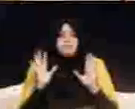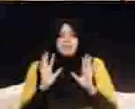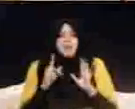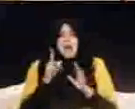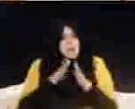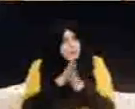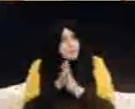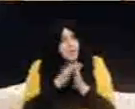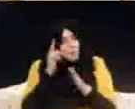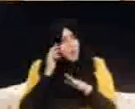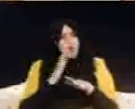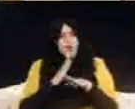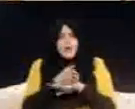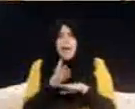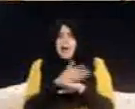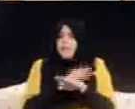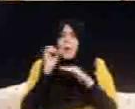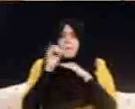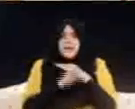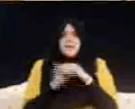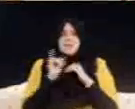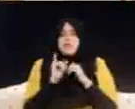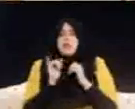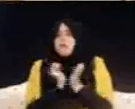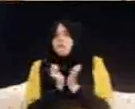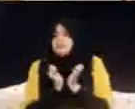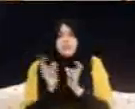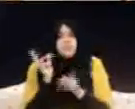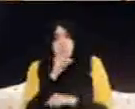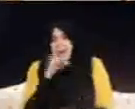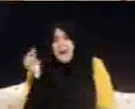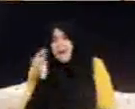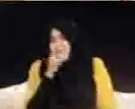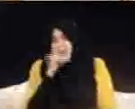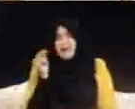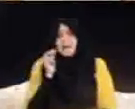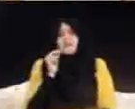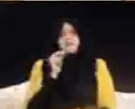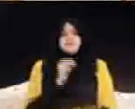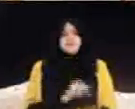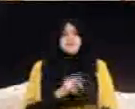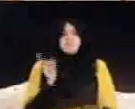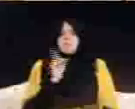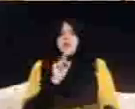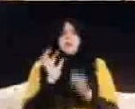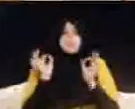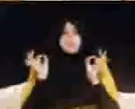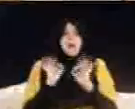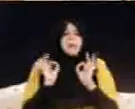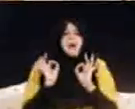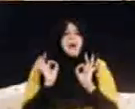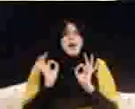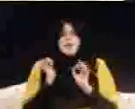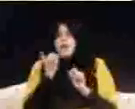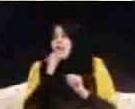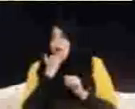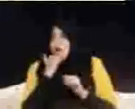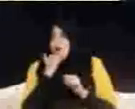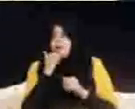تجتهد باش تدخل قبل المغرب، وإذا تخلفت لا حرج عليها، ما عندها لا إثم ولا حرج.